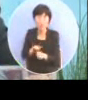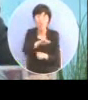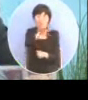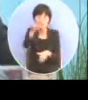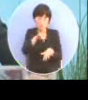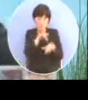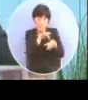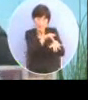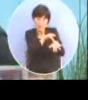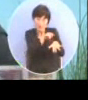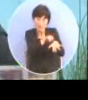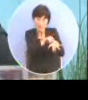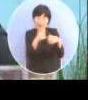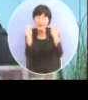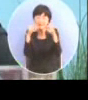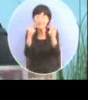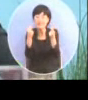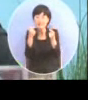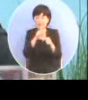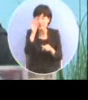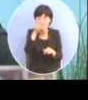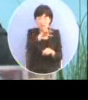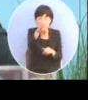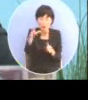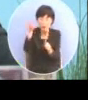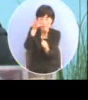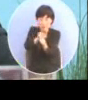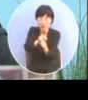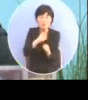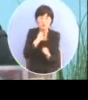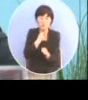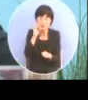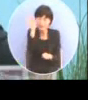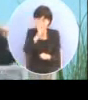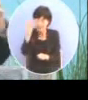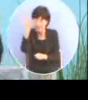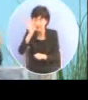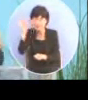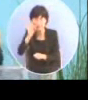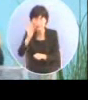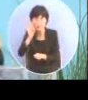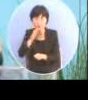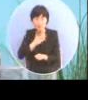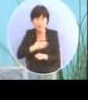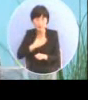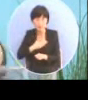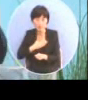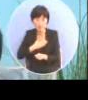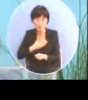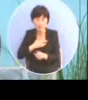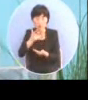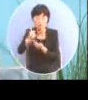Ma quỷ giống như sư tử giống, luôn đi rình mò những ai sợ hãi lo lắng, sẽ tìm được nó sẽ vồ.